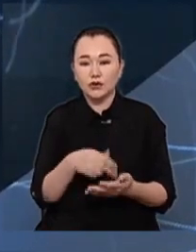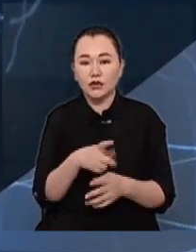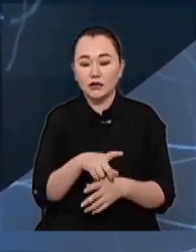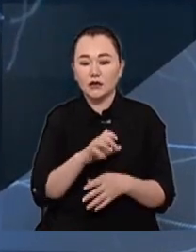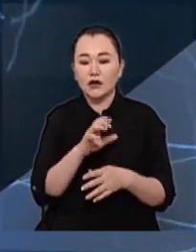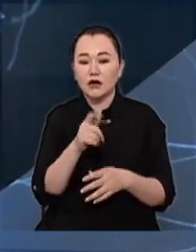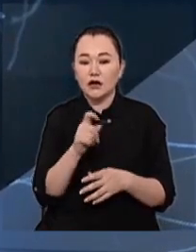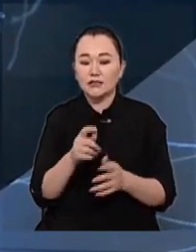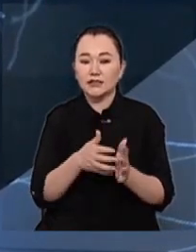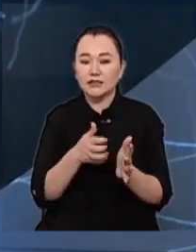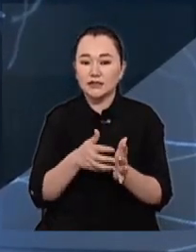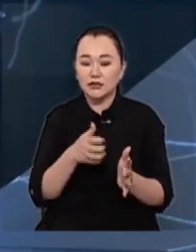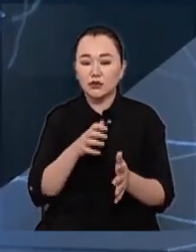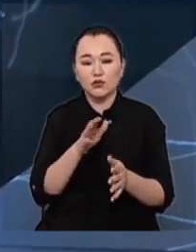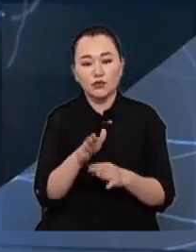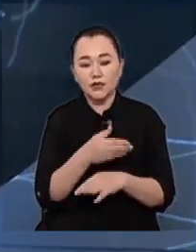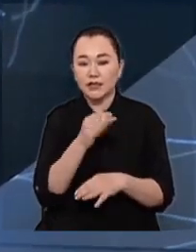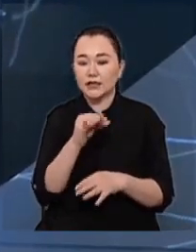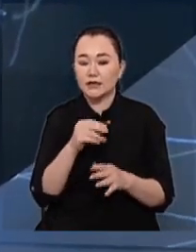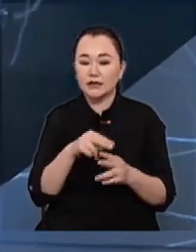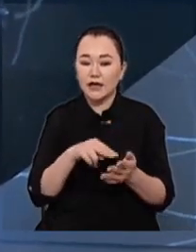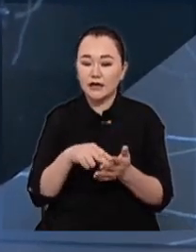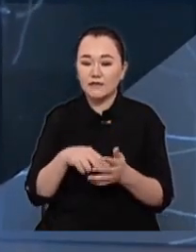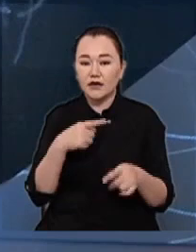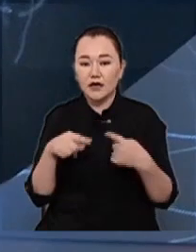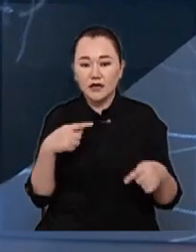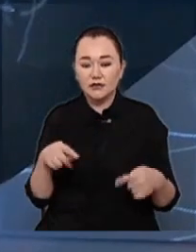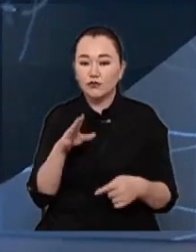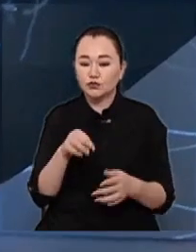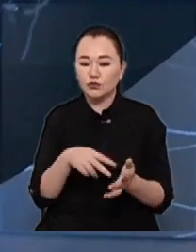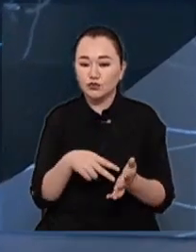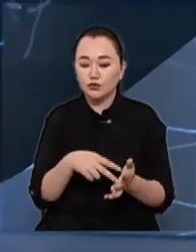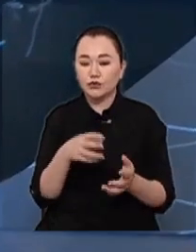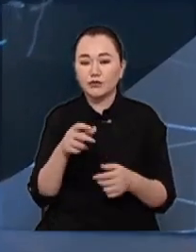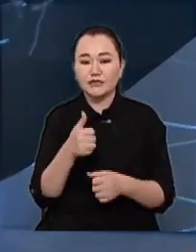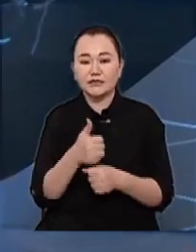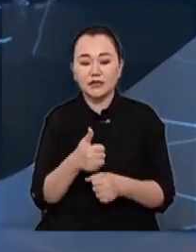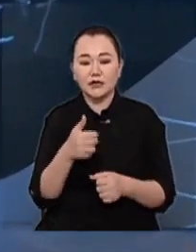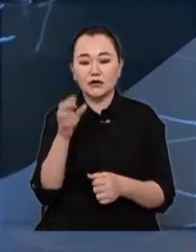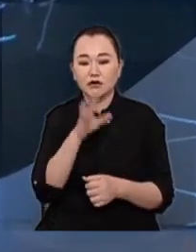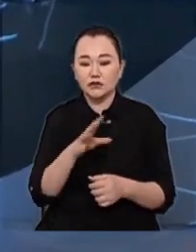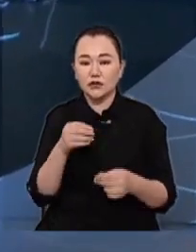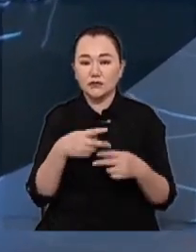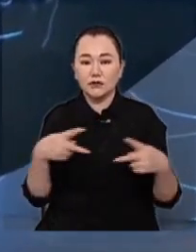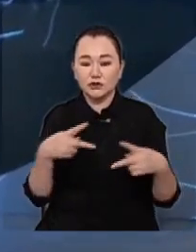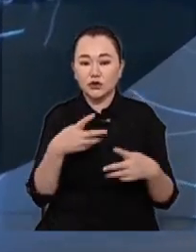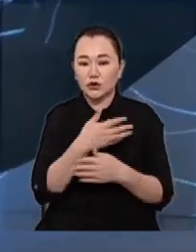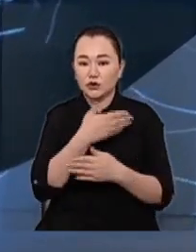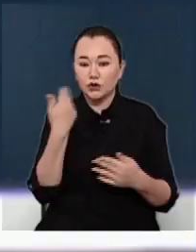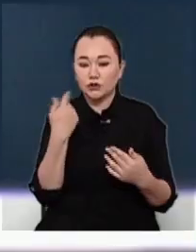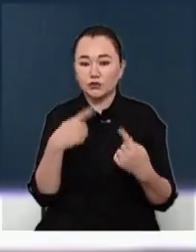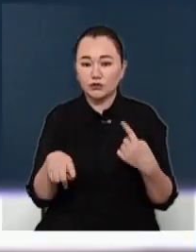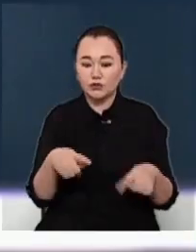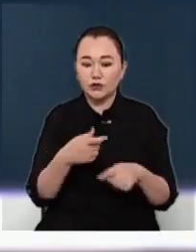газ тапшылығын жоюға және әртүрлі тарифтерді енгізуге мүмкіндік бермек. Әрі президент елдегі таптық теңсіздік мәселесіне де тоқталып